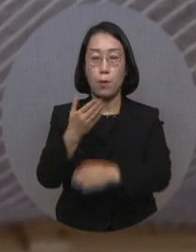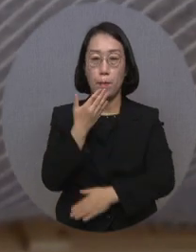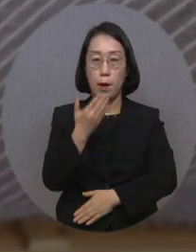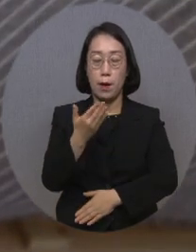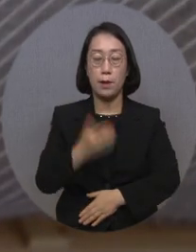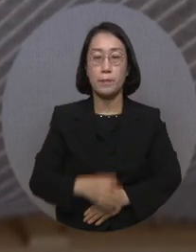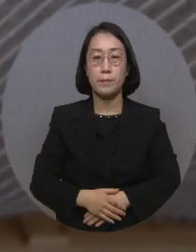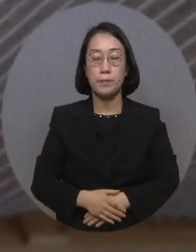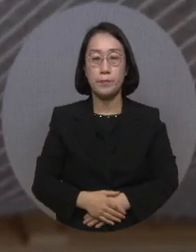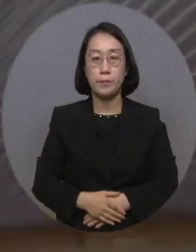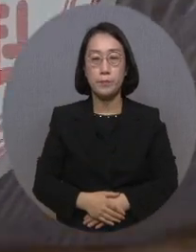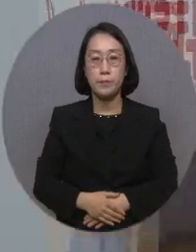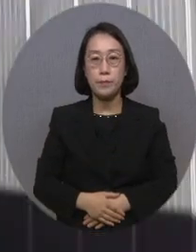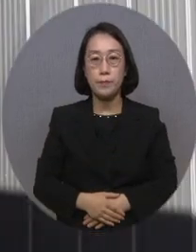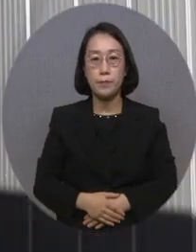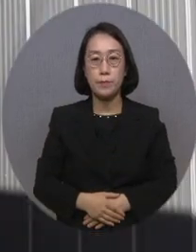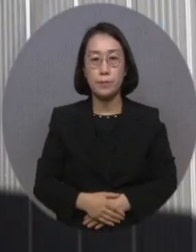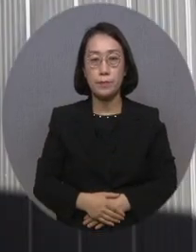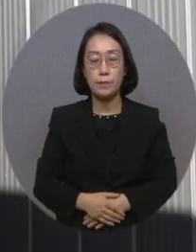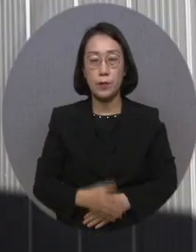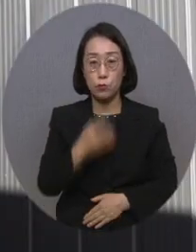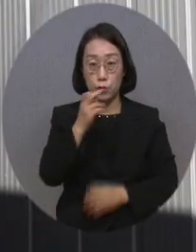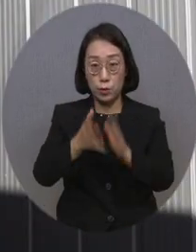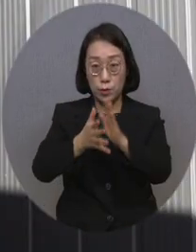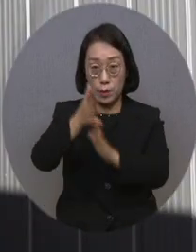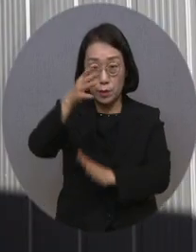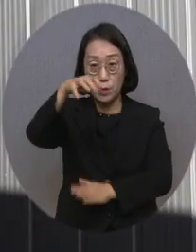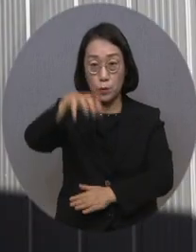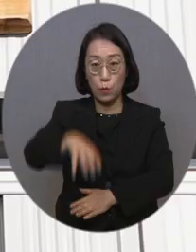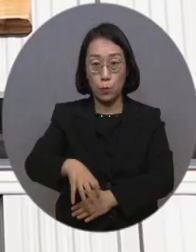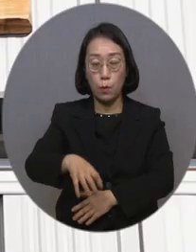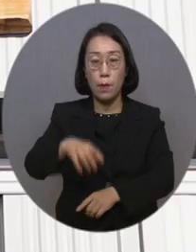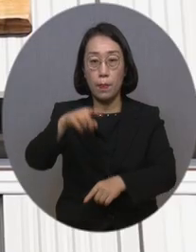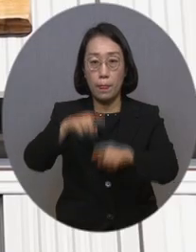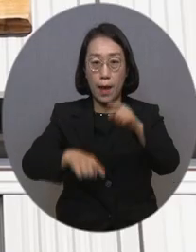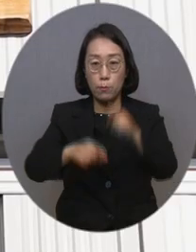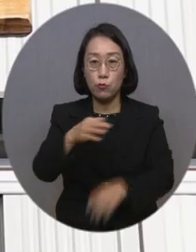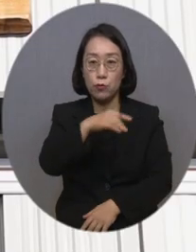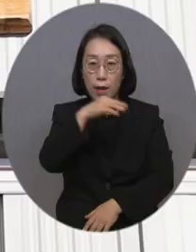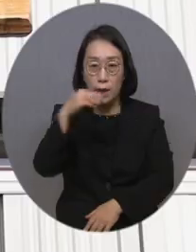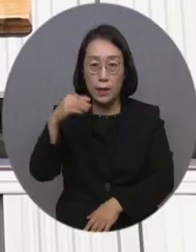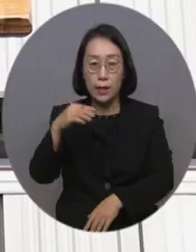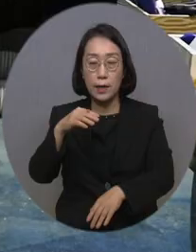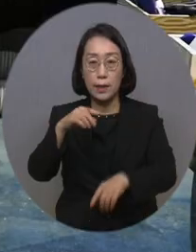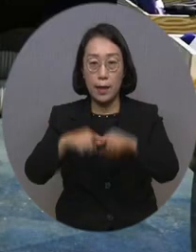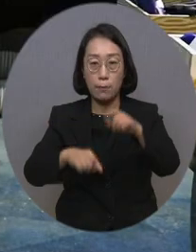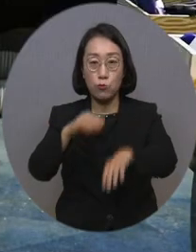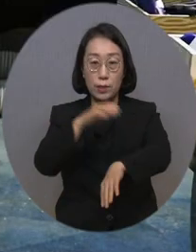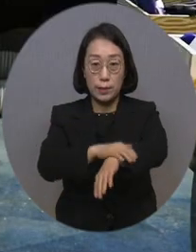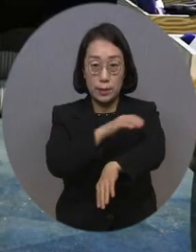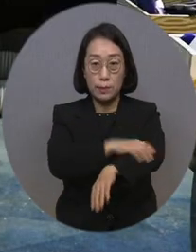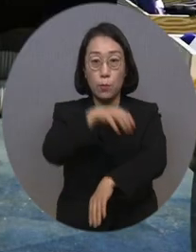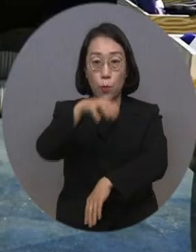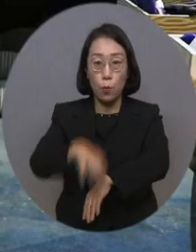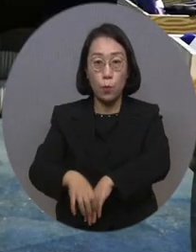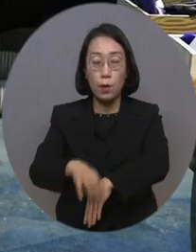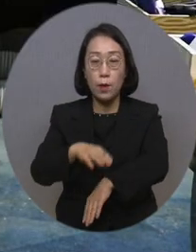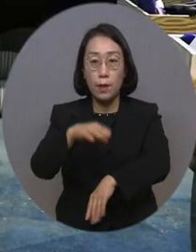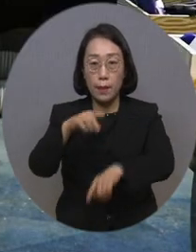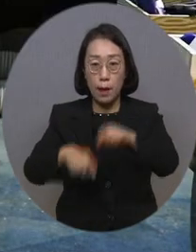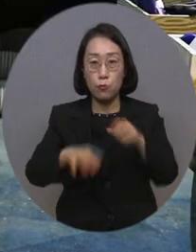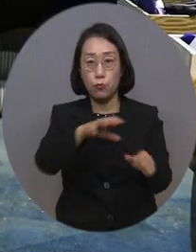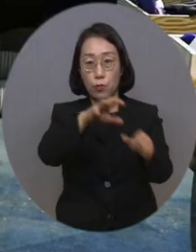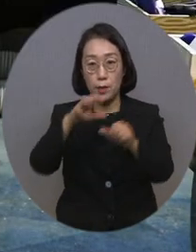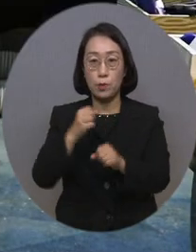복지티비 뉴스 황영재입니다 순천시에 위치한 나무향기 목공 체험장에서는 나무에 새생병을